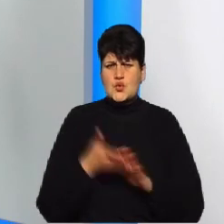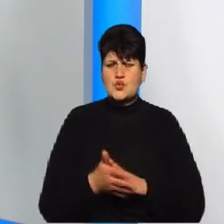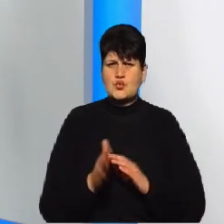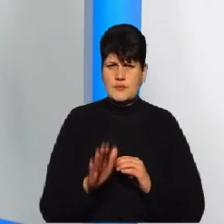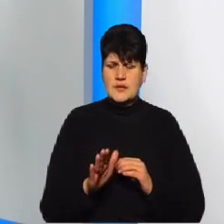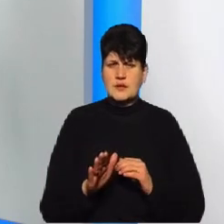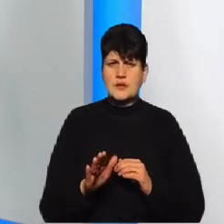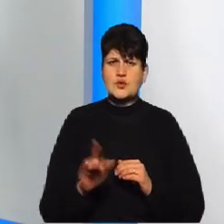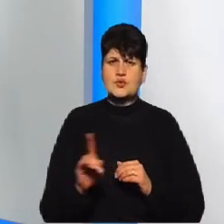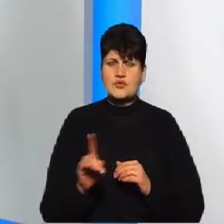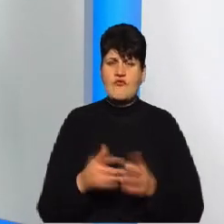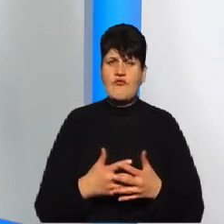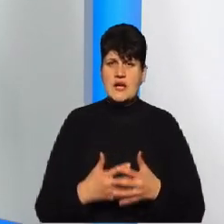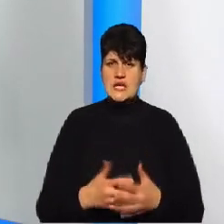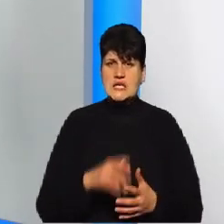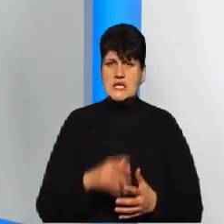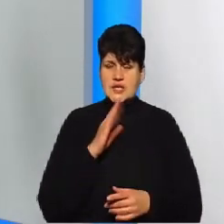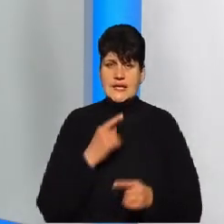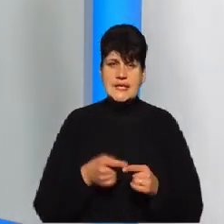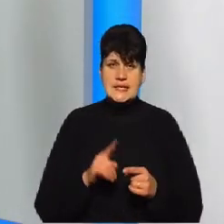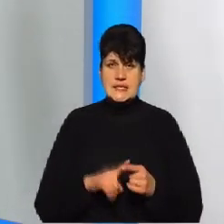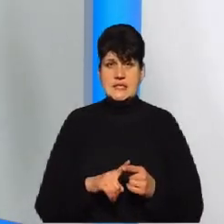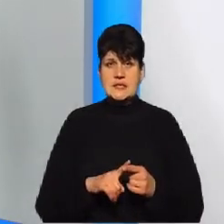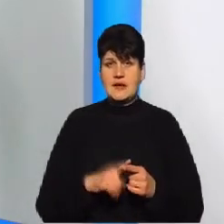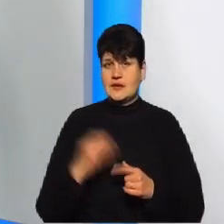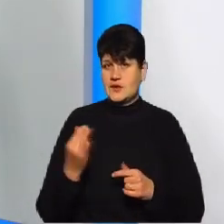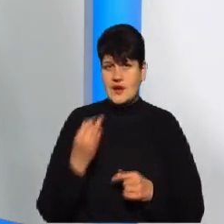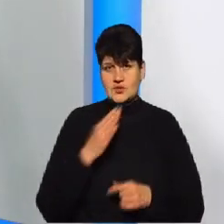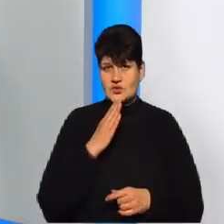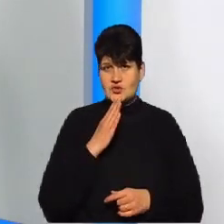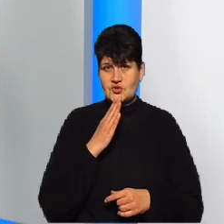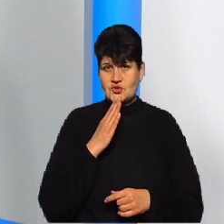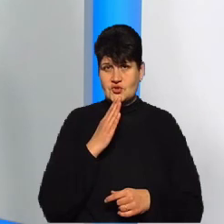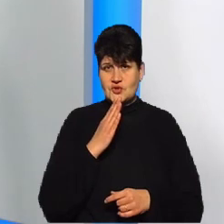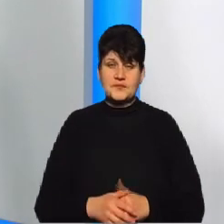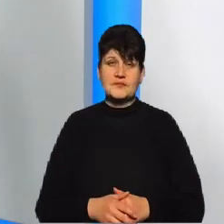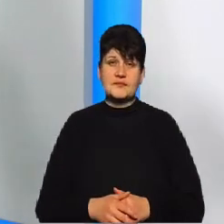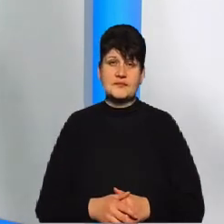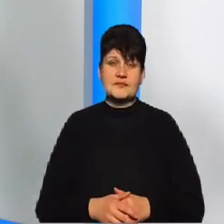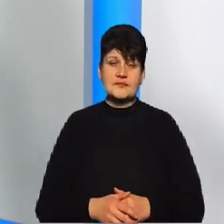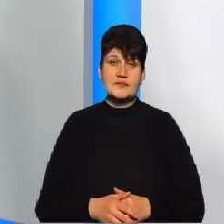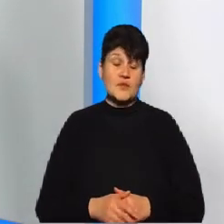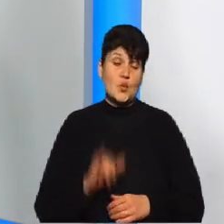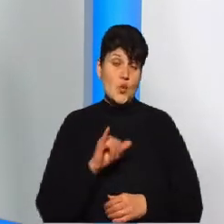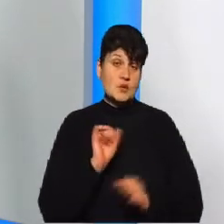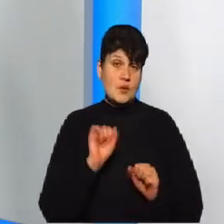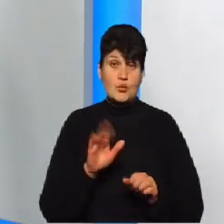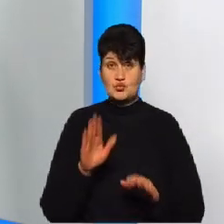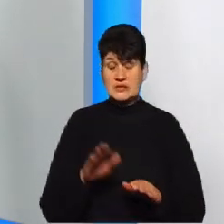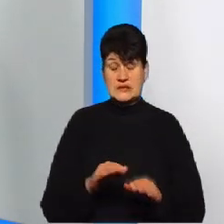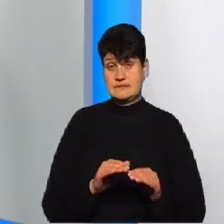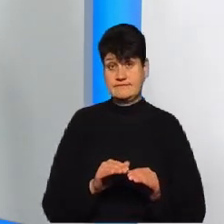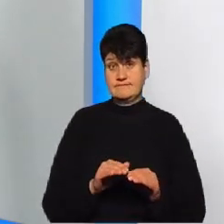вагітні жінки – це інтересні жінки. І, наприклад, в них можуть бути на рівному місці, так як в них